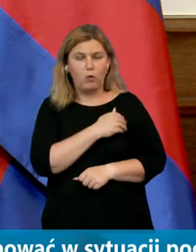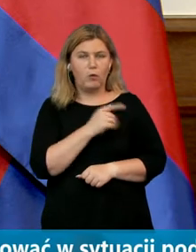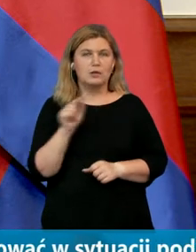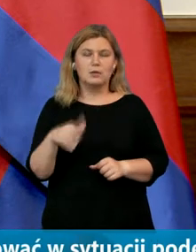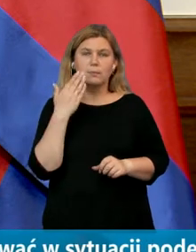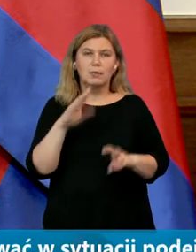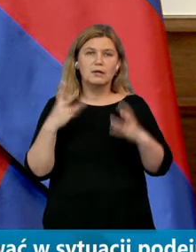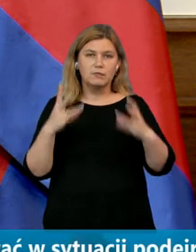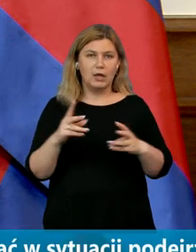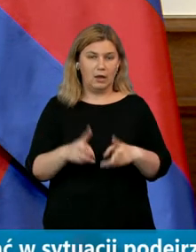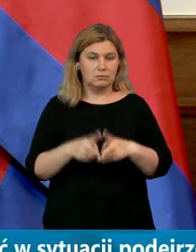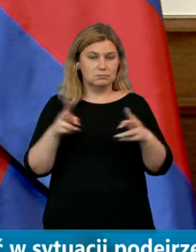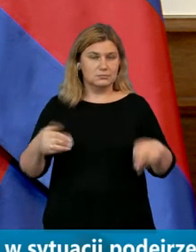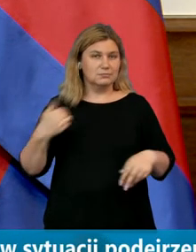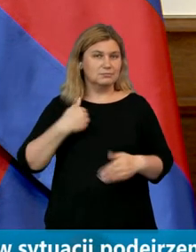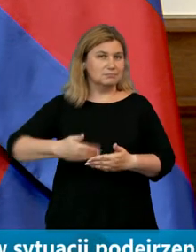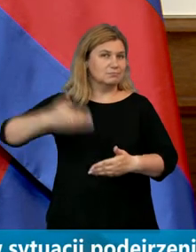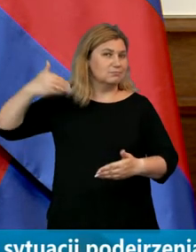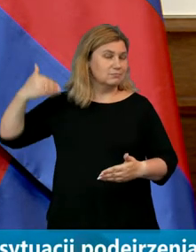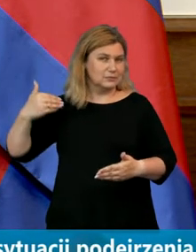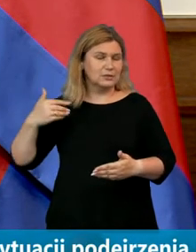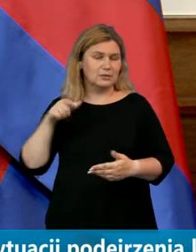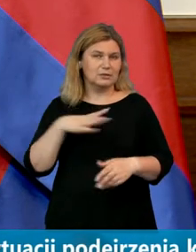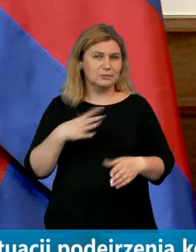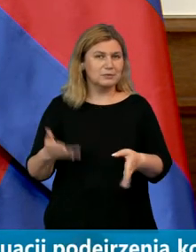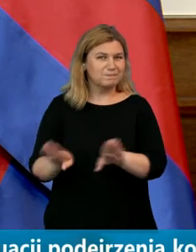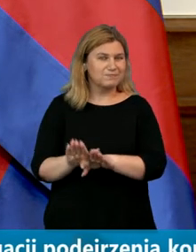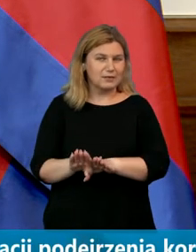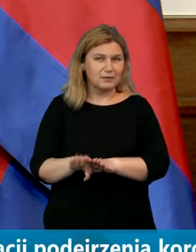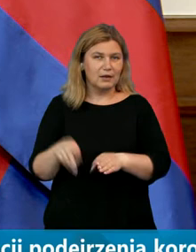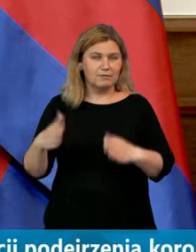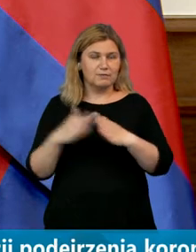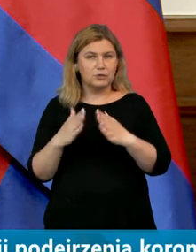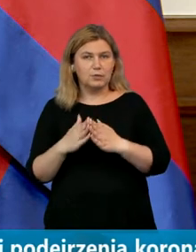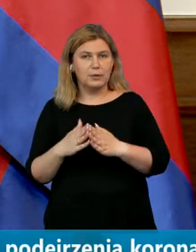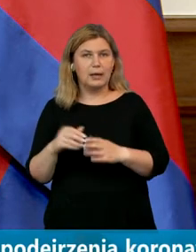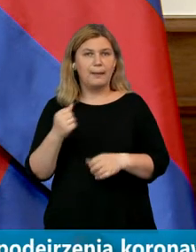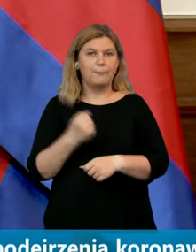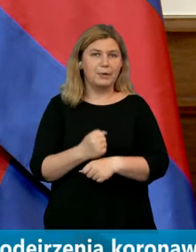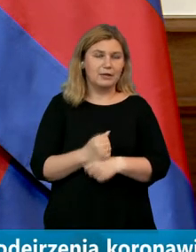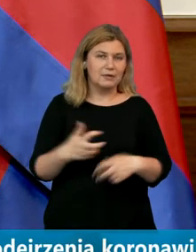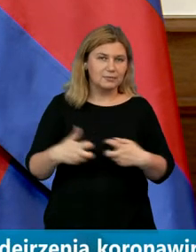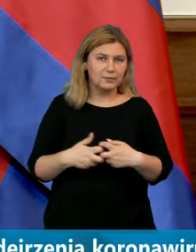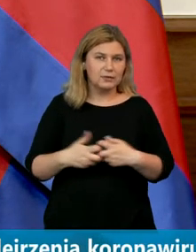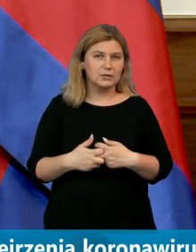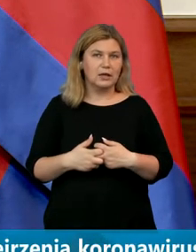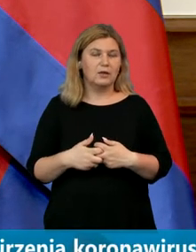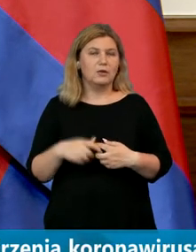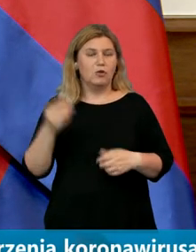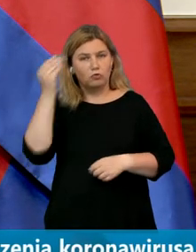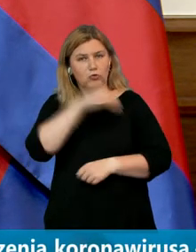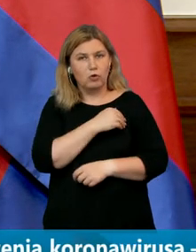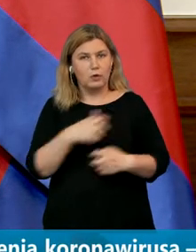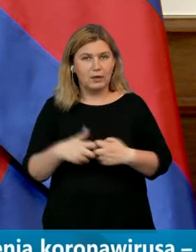ważne, za nami długi okres bycia w zamknięciu, w domach, w pracy zdalnej, w nauce zdalnej. Ważne, aby